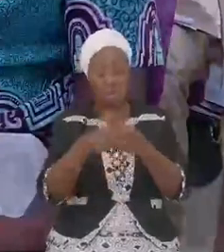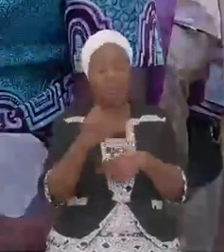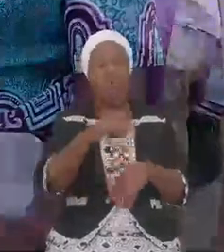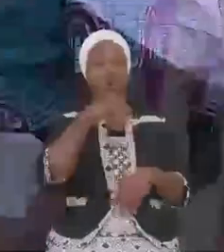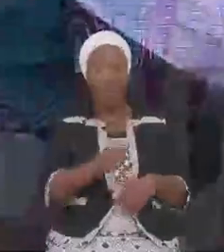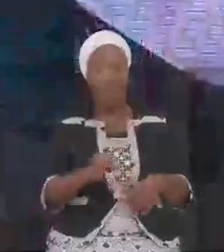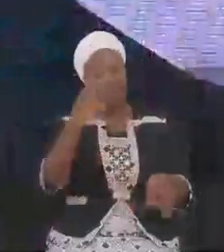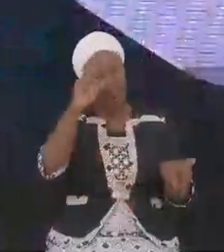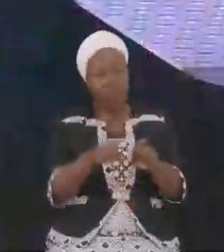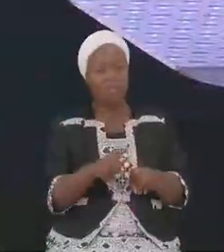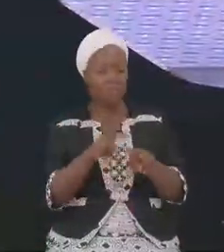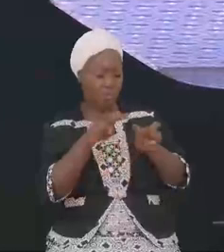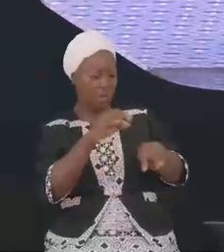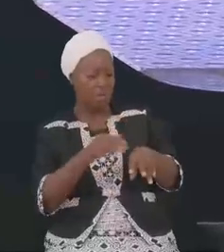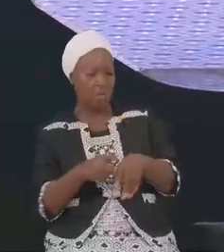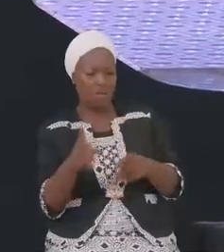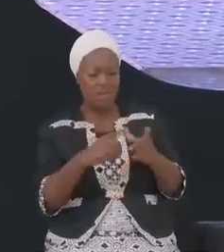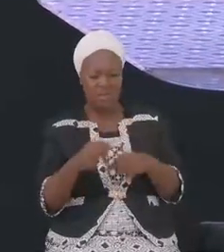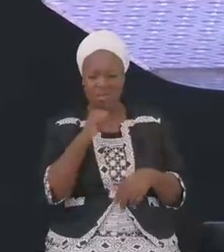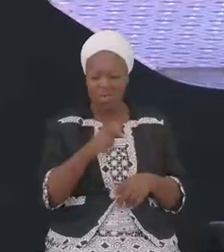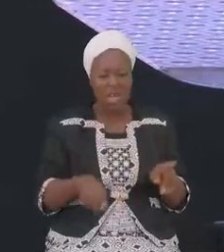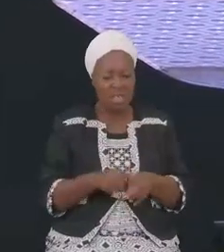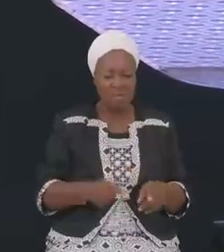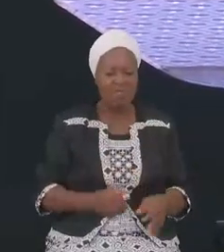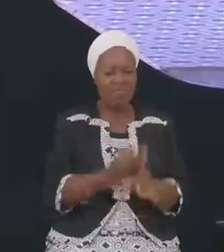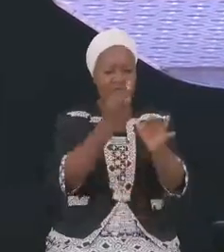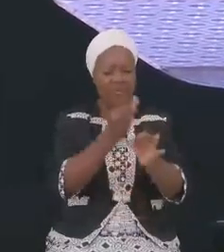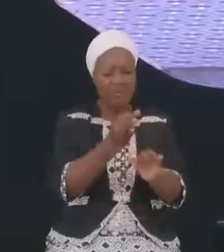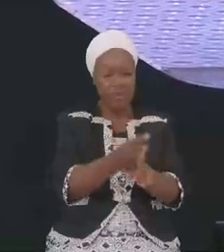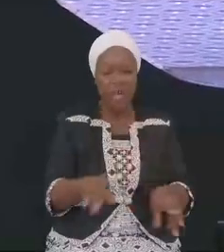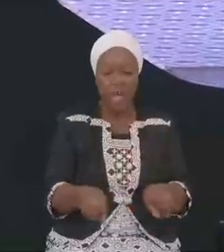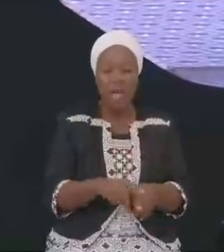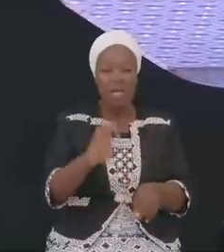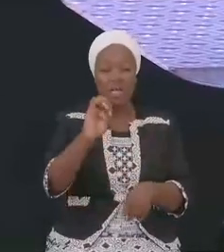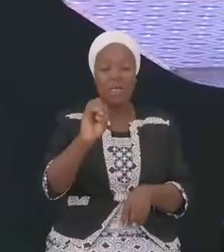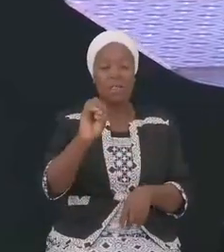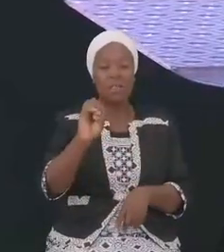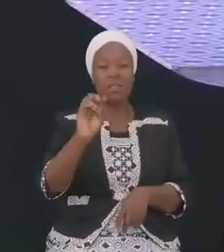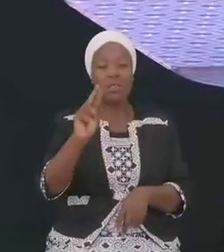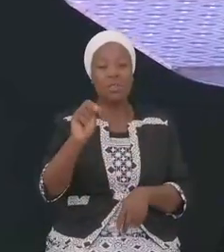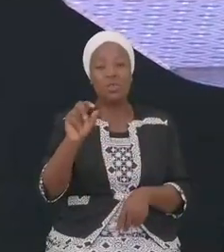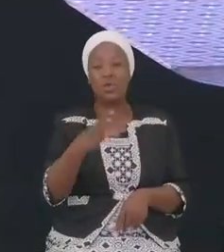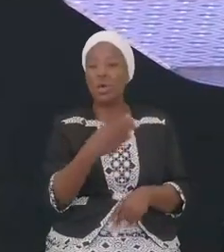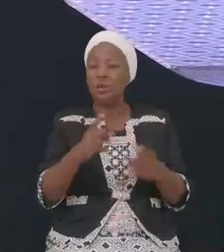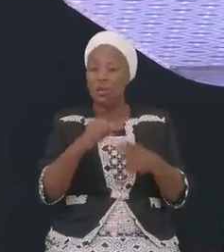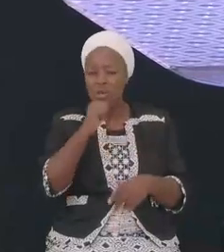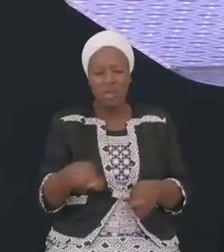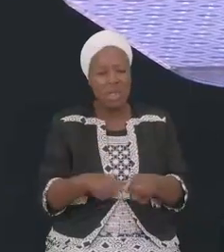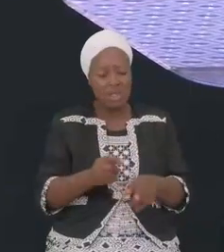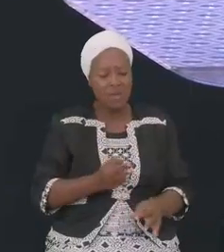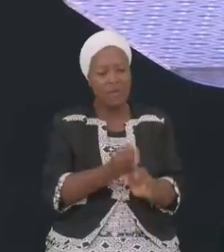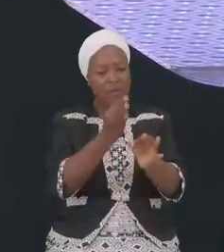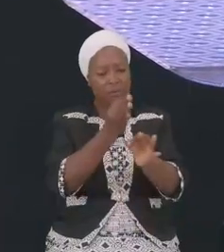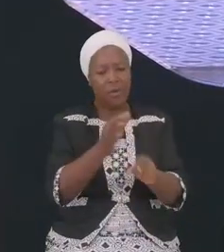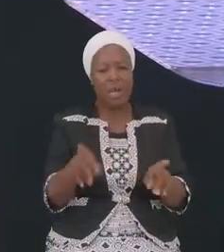a regardés, ils n'étaient pas aussi fidèles qu'Enoch. Dieu les a regardés, ils n'étaient pas aussi fidèles qu'Abraham. Dieu